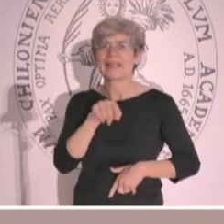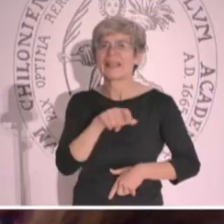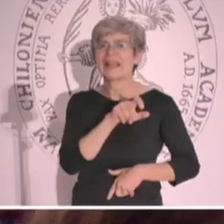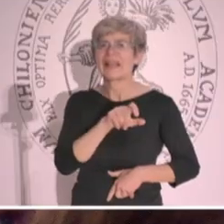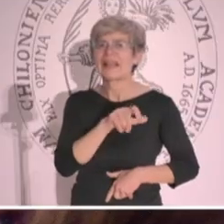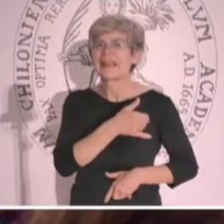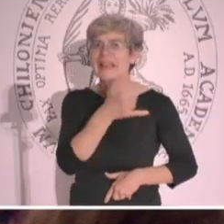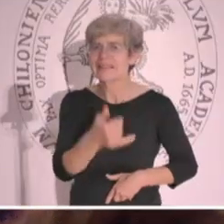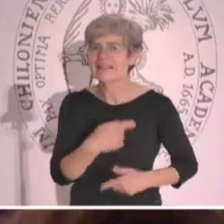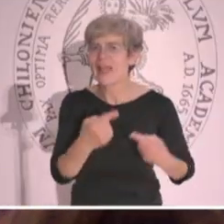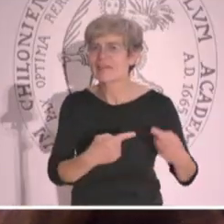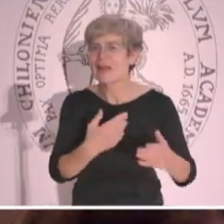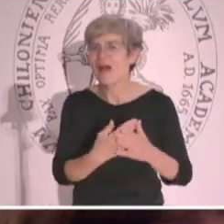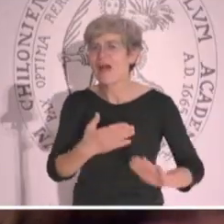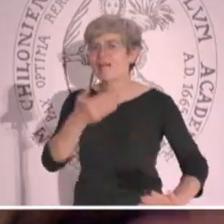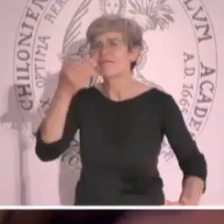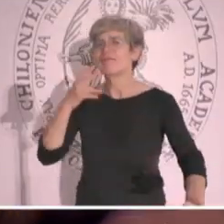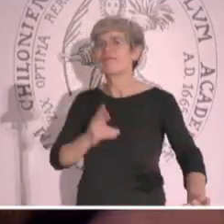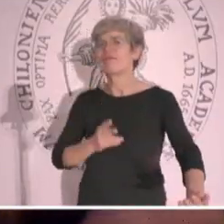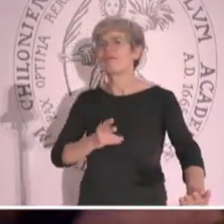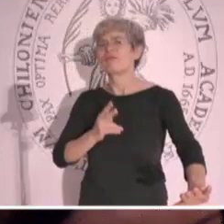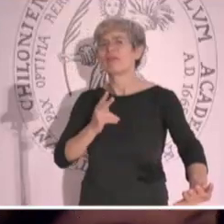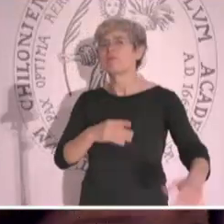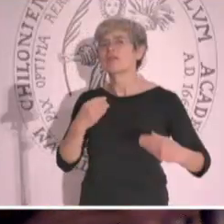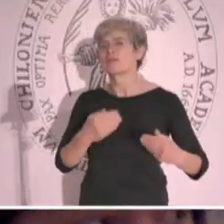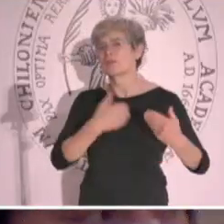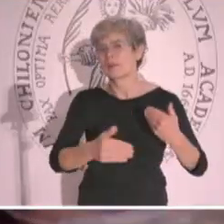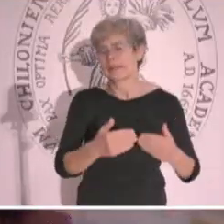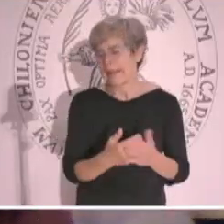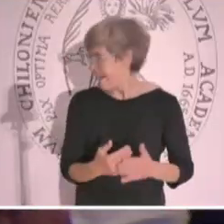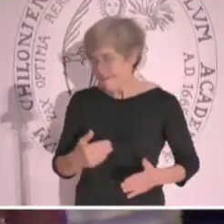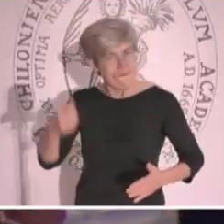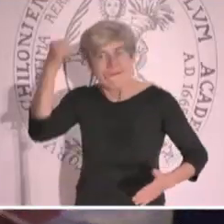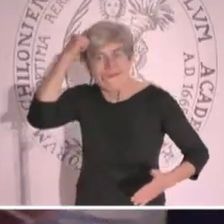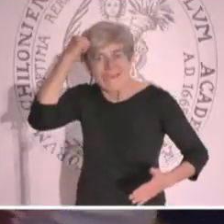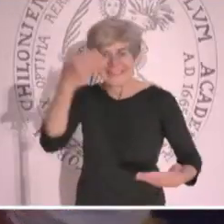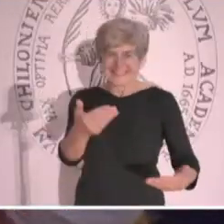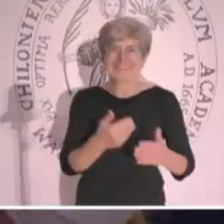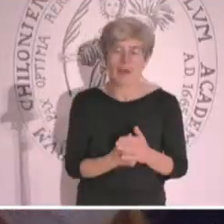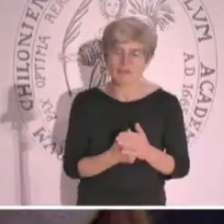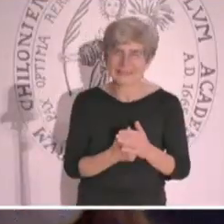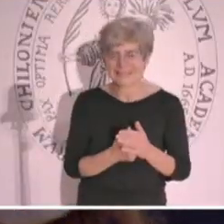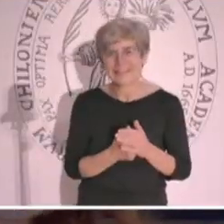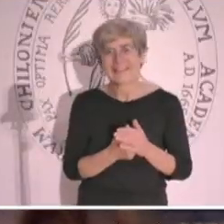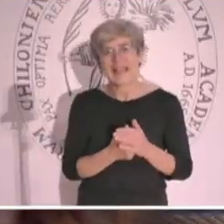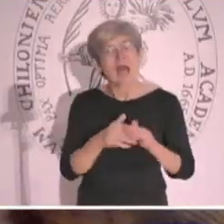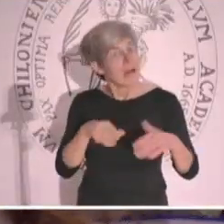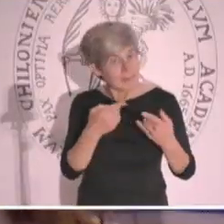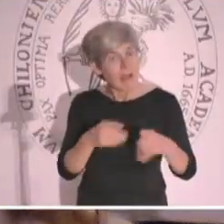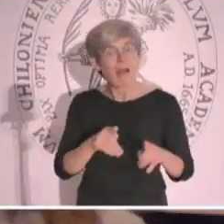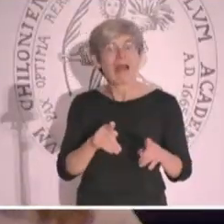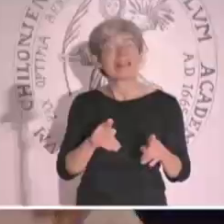Holz klopfen, wieder gleich genauso intensiv und umfangreich mit über 3 Millionen Menschen stattfinden kann. Wir haben aber auch mittlerweile andere